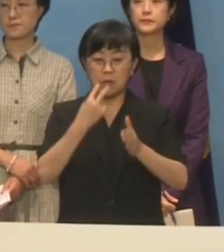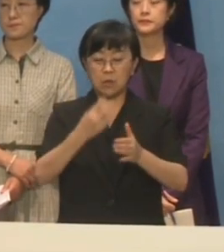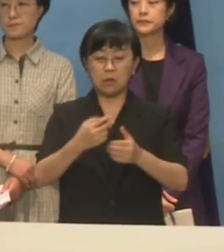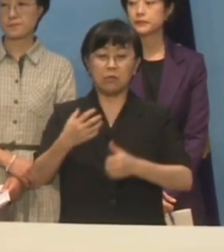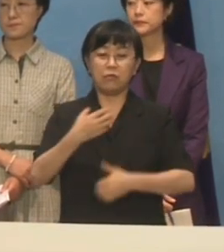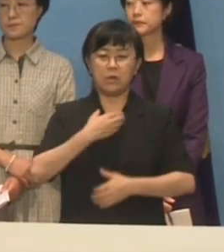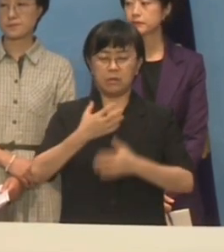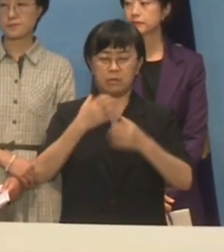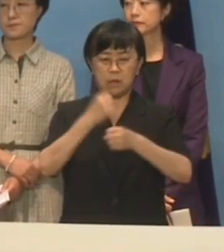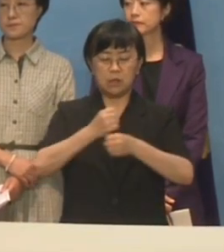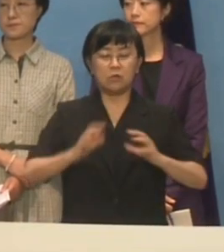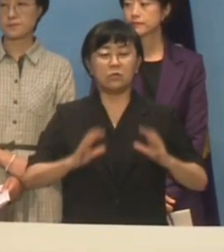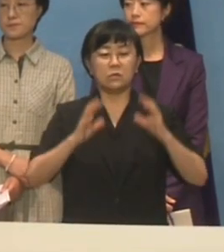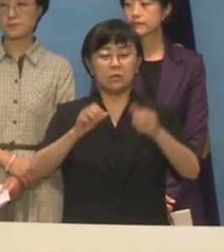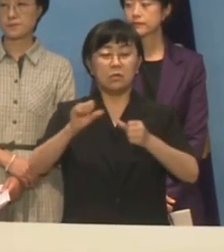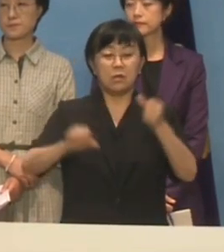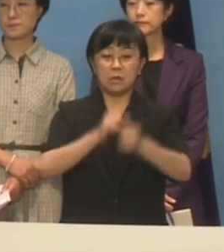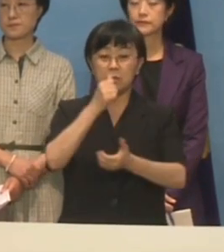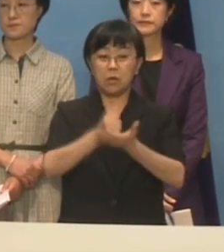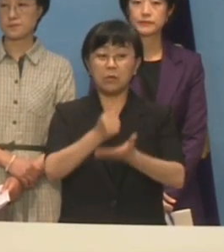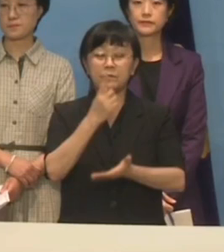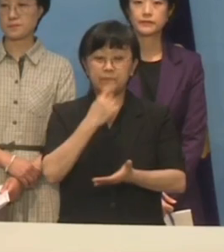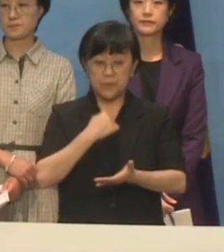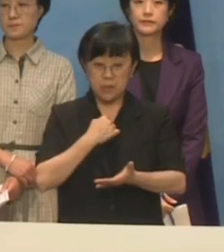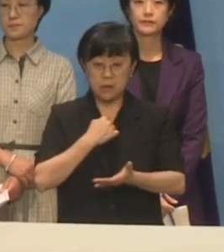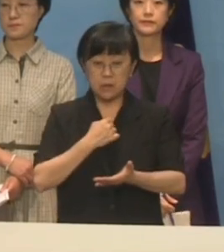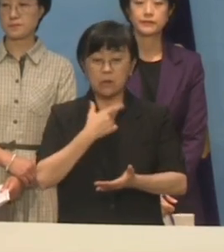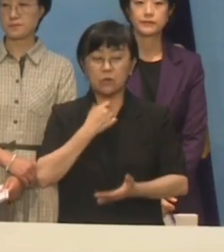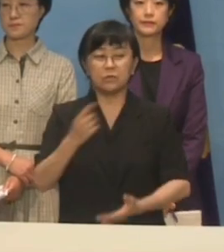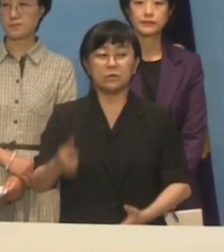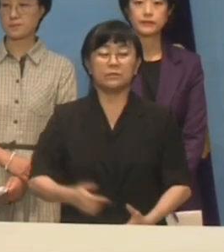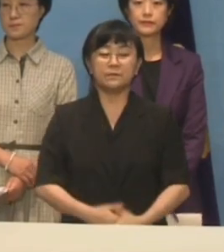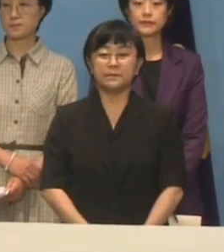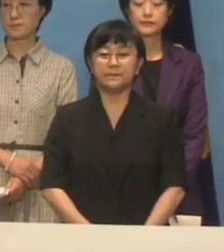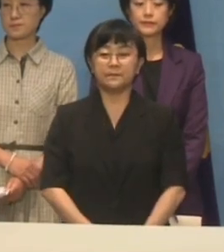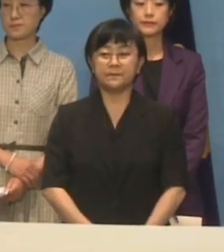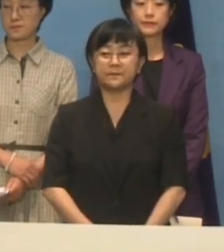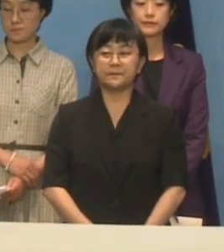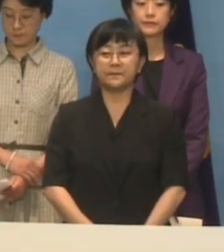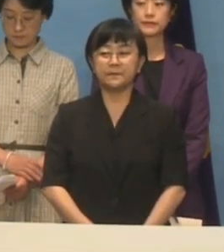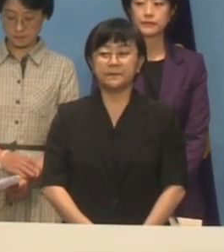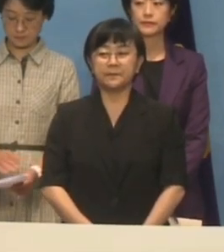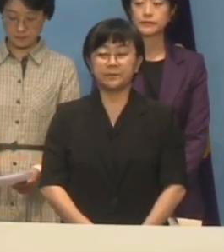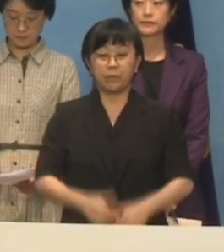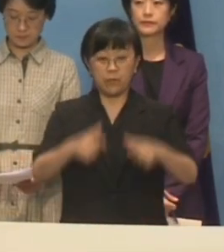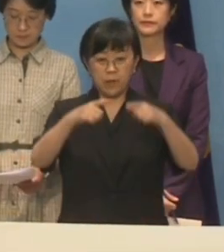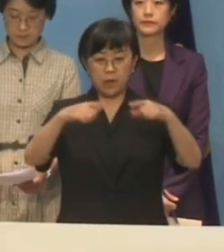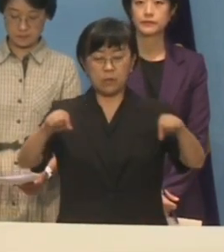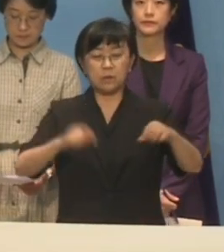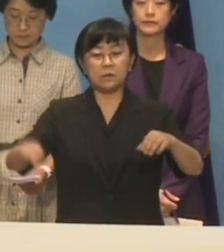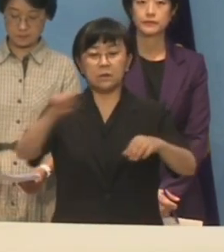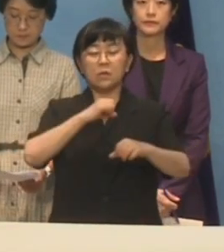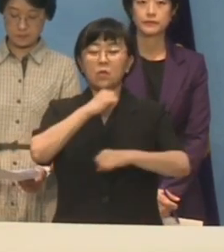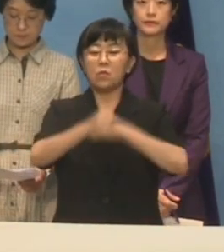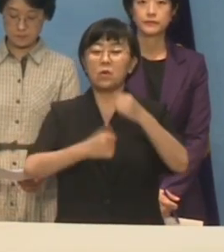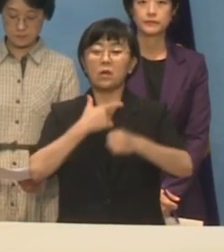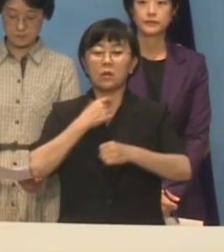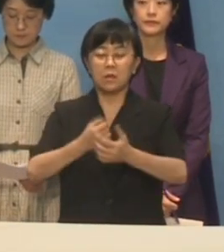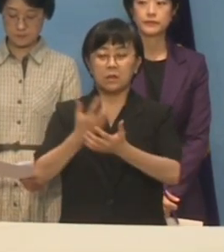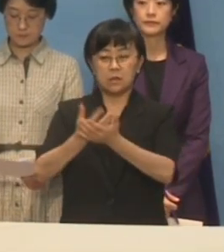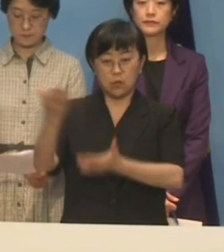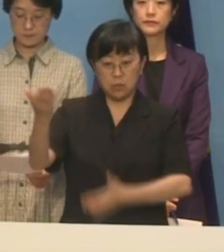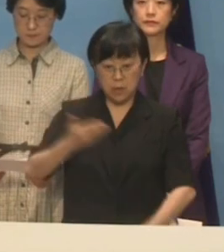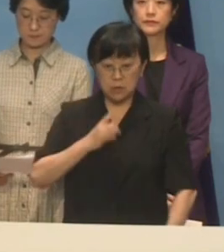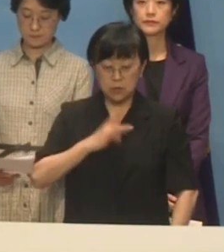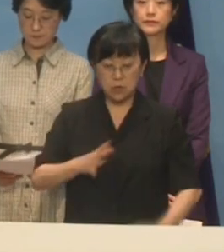위협하는 국제적 환경 범죄를 저지르려고 하는 것입니다. 일본이 그들의 입맛대로 제공하는